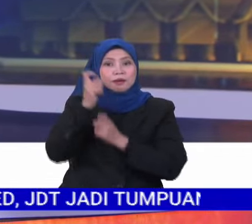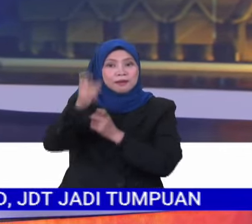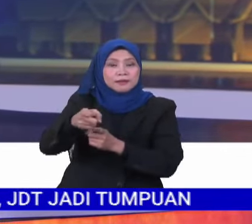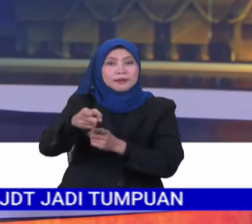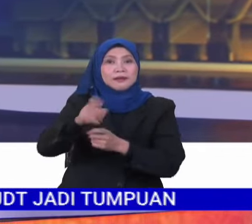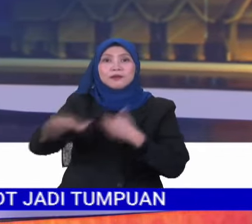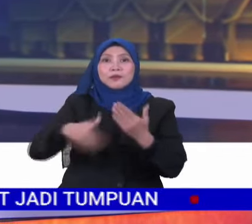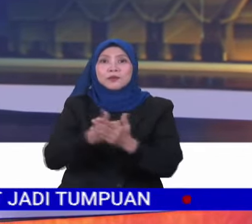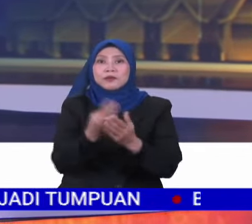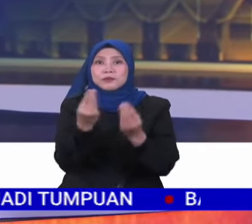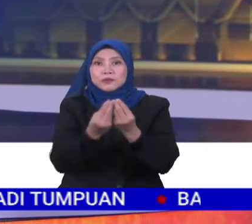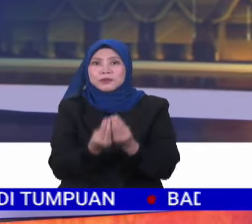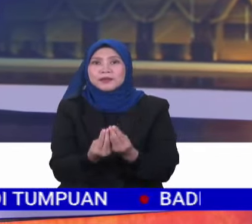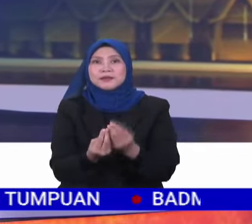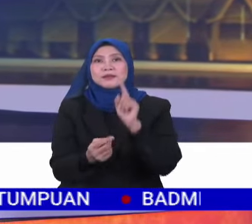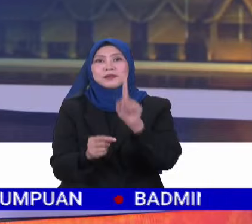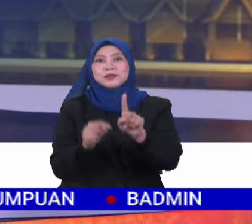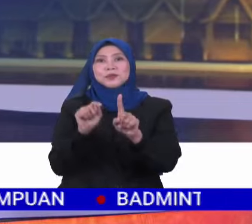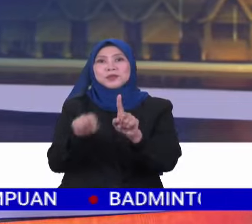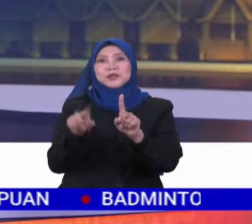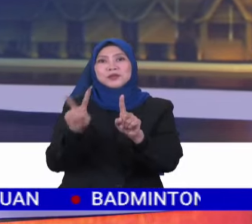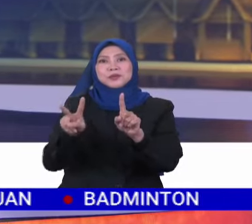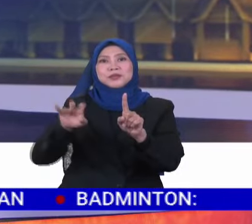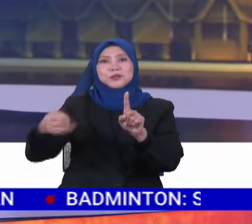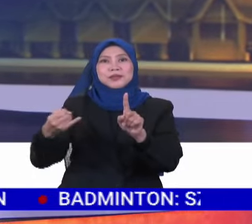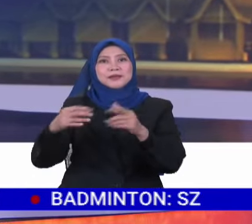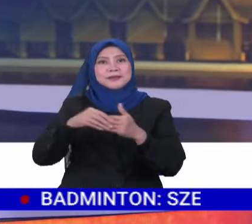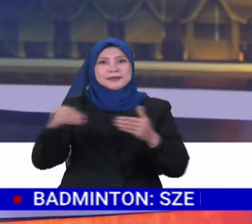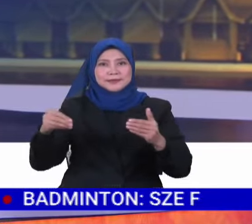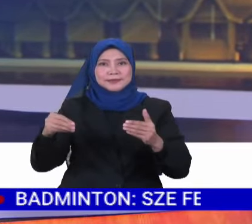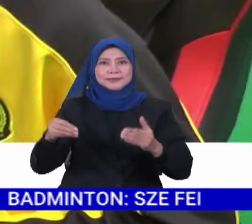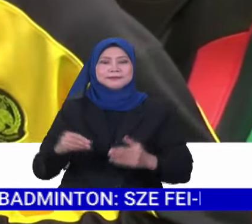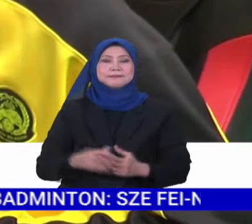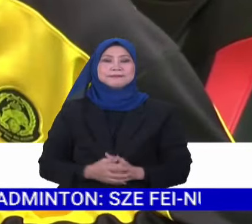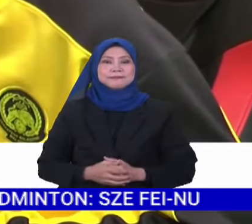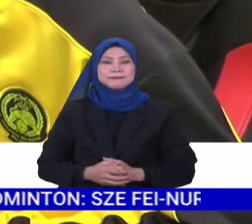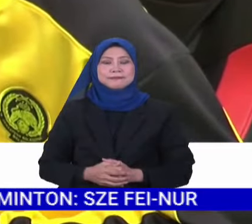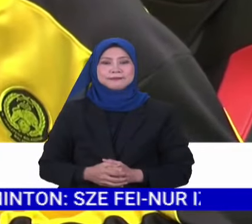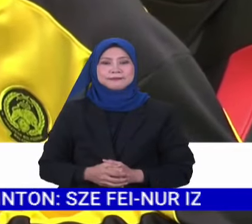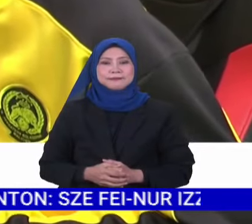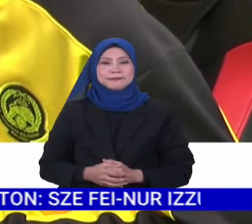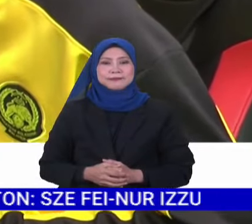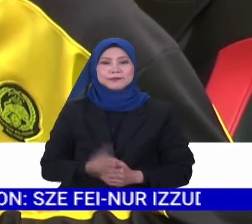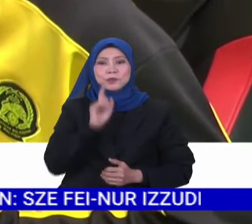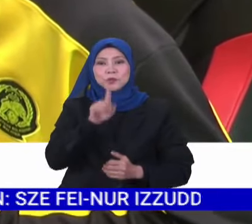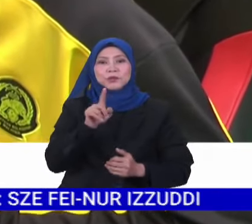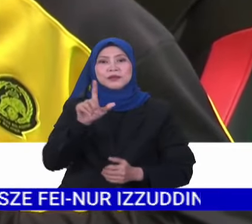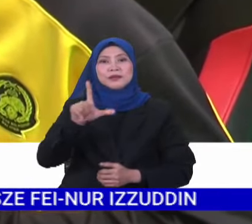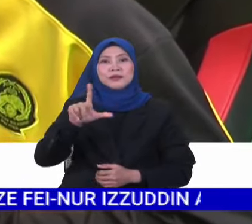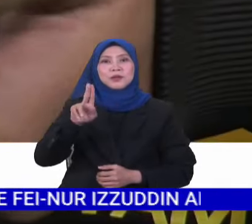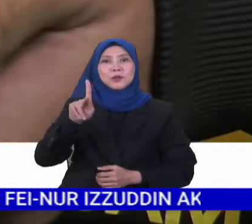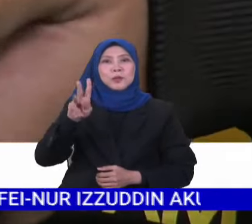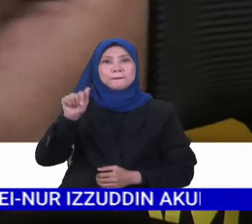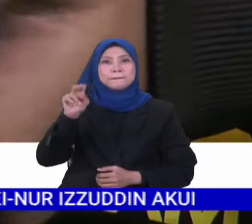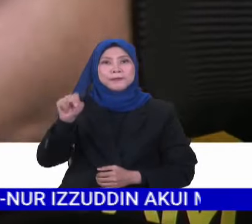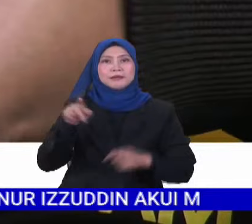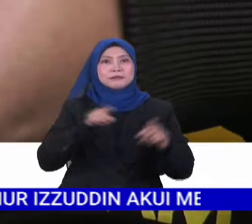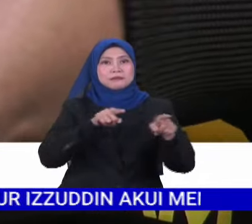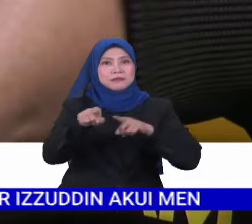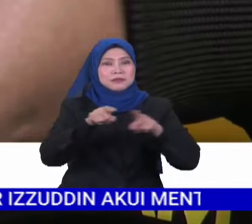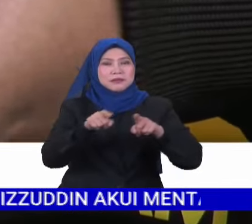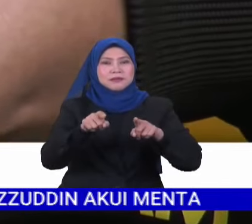keseluruhan bernilai satu populer 2 juta Ringgit sebelumnya Lukman telah berhasil dan saingan